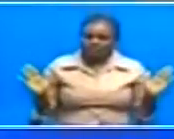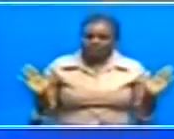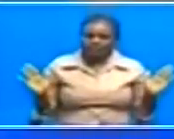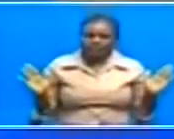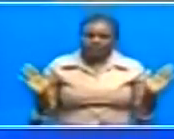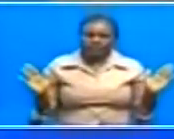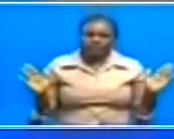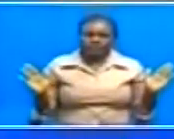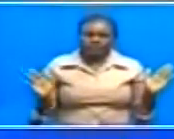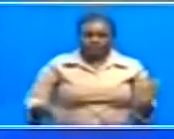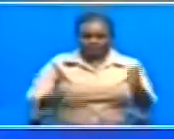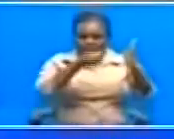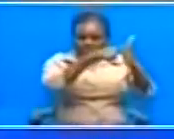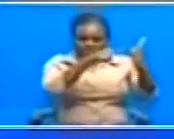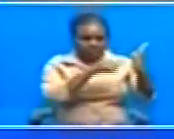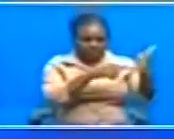and all those other issues were wrong.